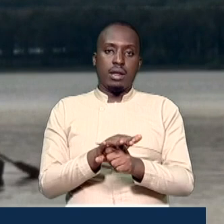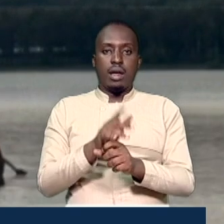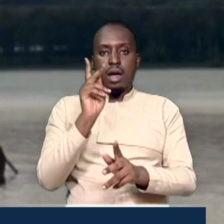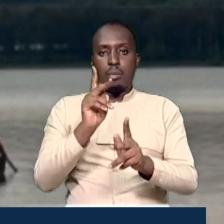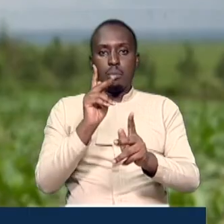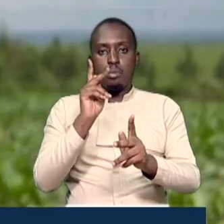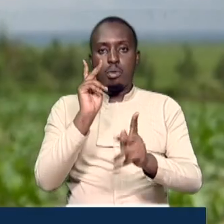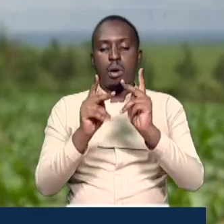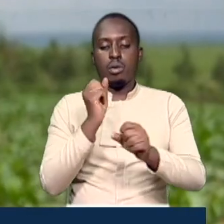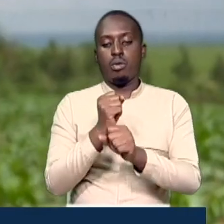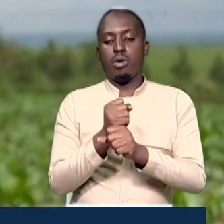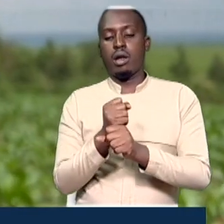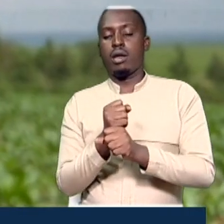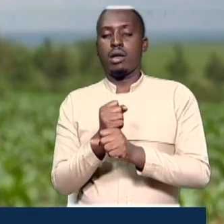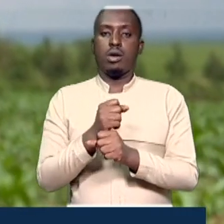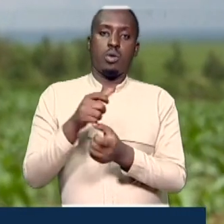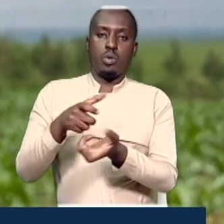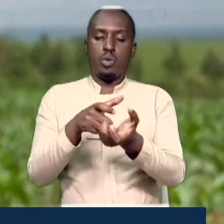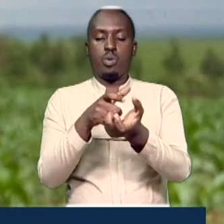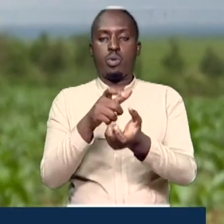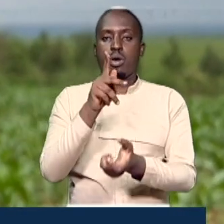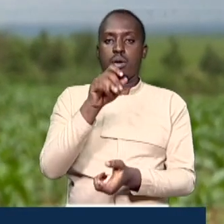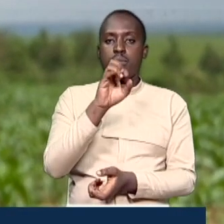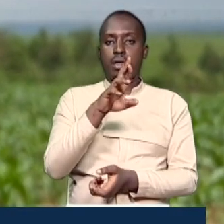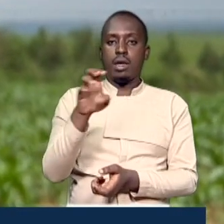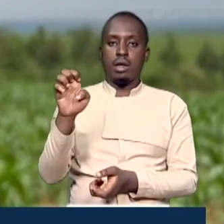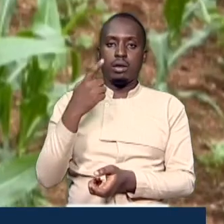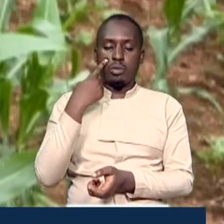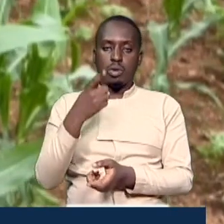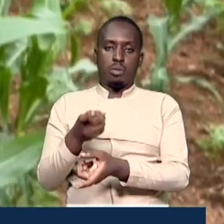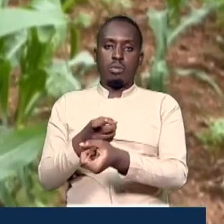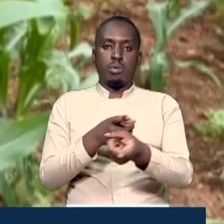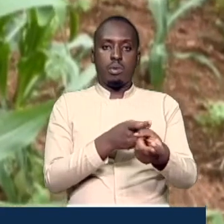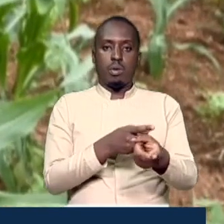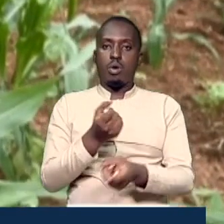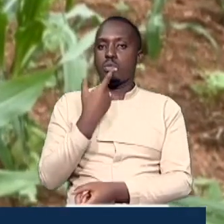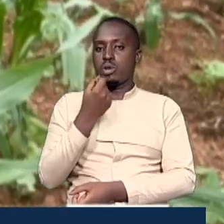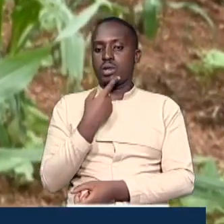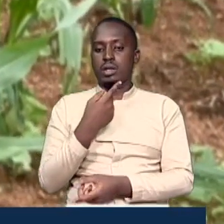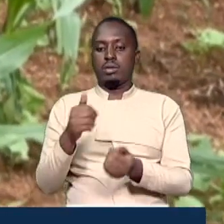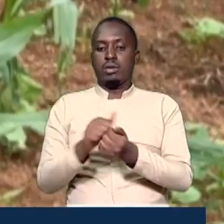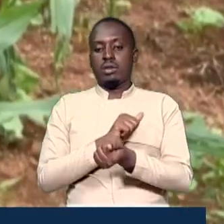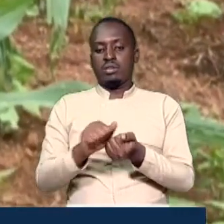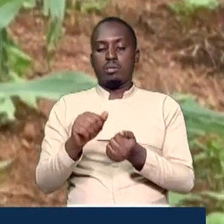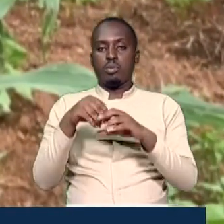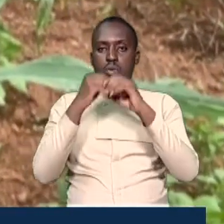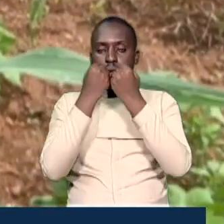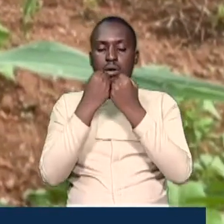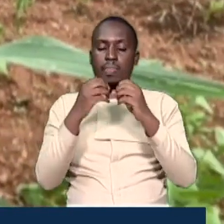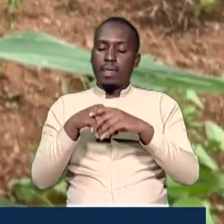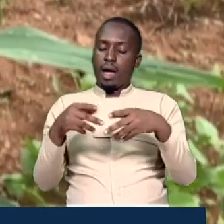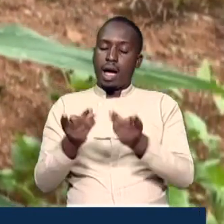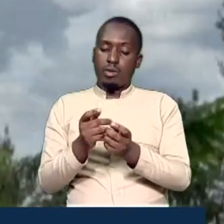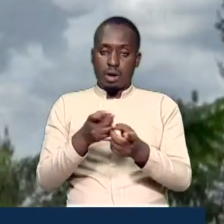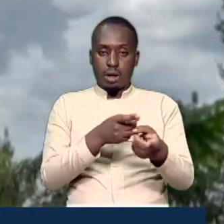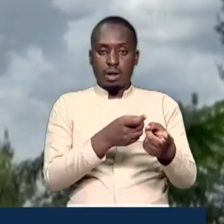kuhira. Urayineza Pierre Celestin we tumusanze ari gutera umuti wica nkongwa mu bigori. Uko atera umuti ni nako muri metero nke aho